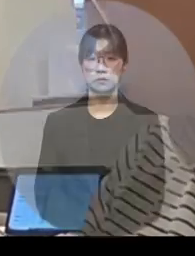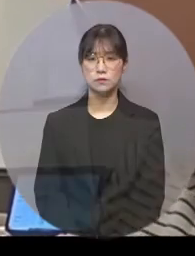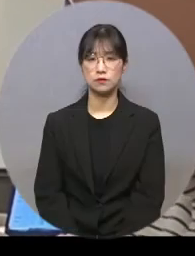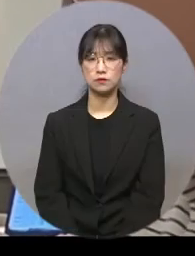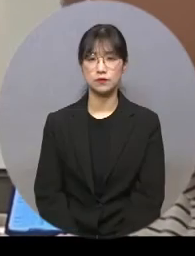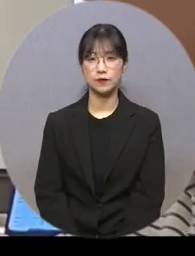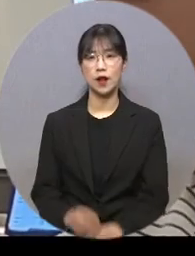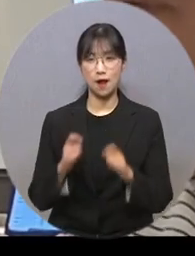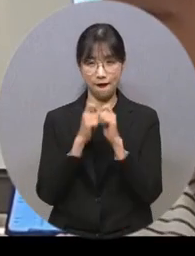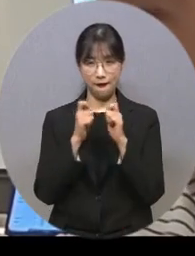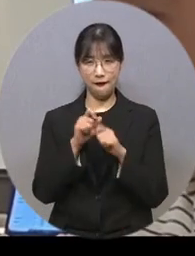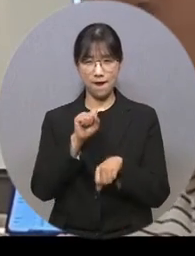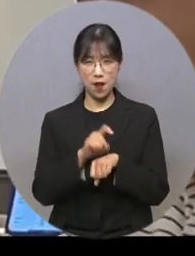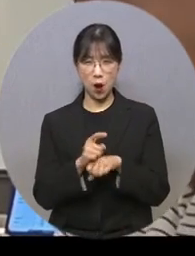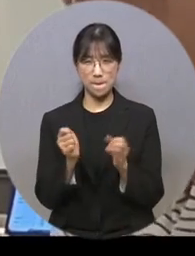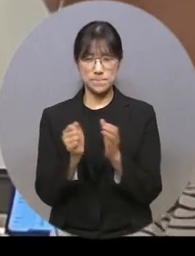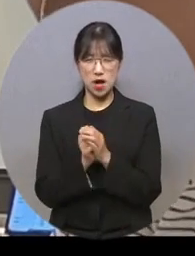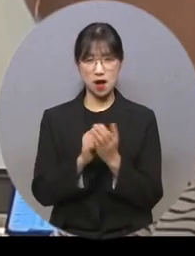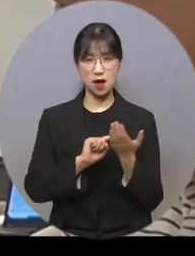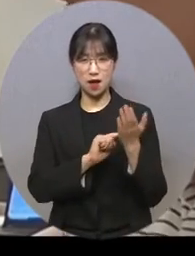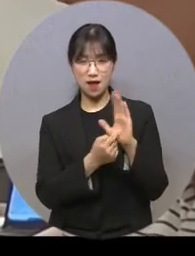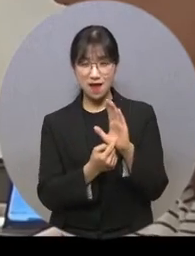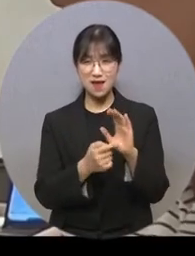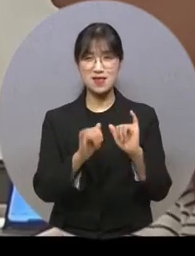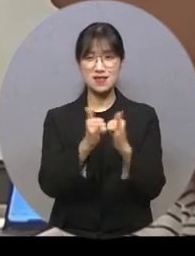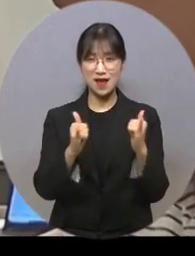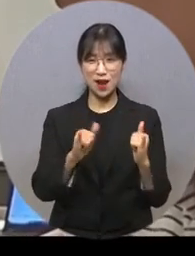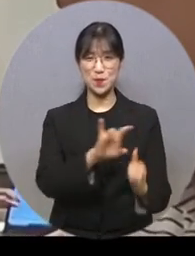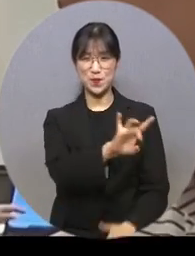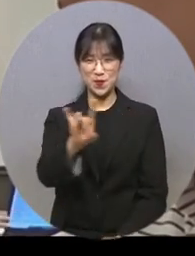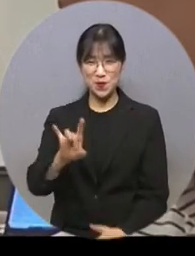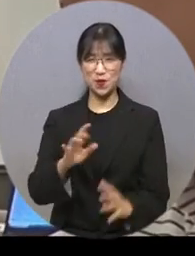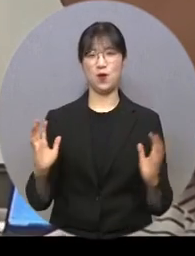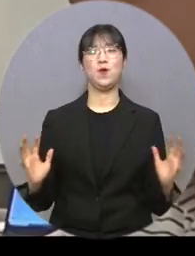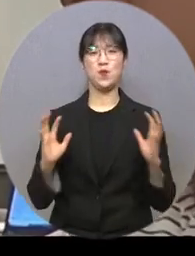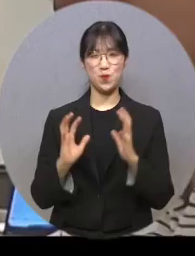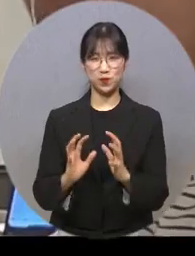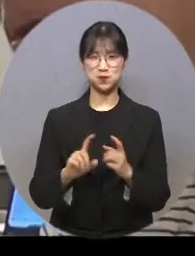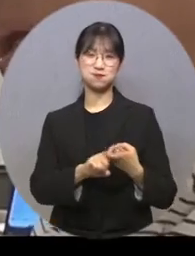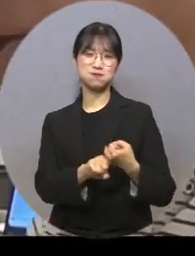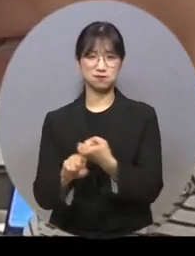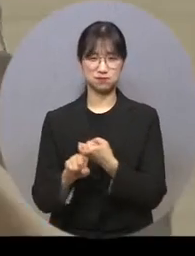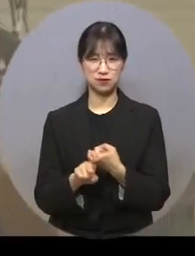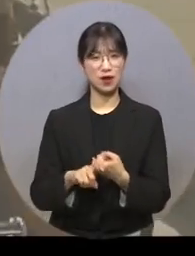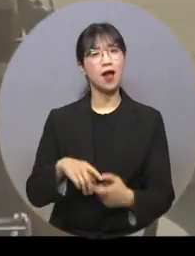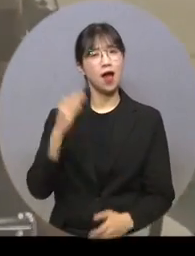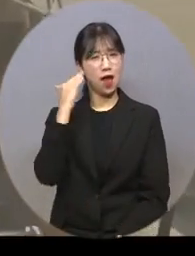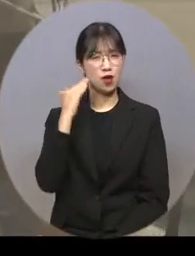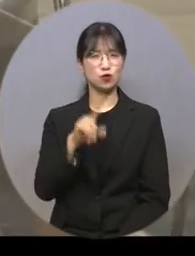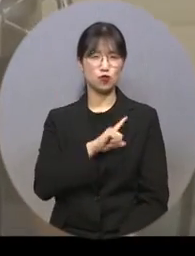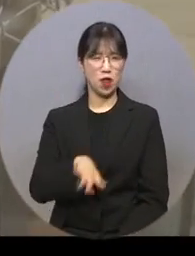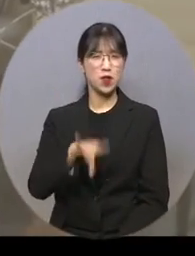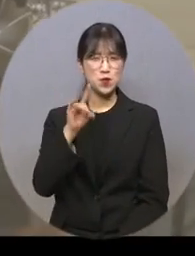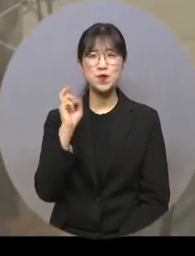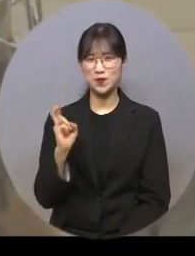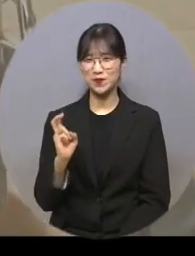저속으로 움직였던 사람들이 한 자리에 모인 거. 프로젝트로. 우리나라 최초의 아마 이게 그룹이 될 거예요.